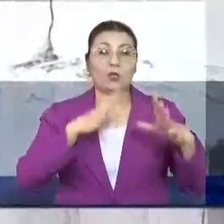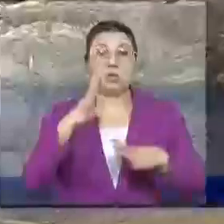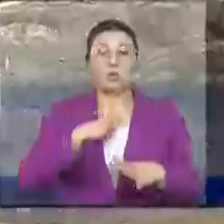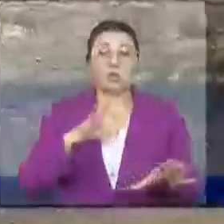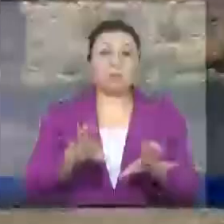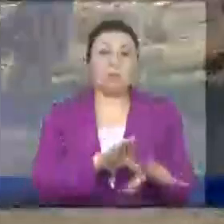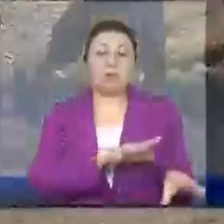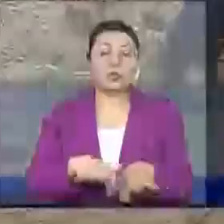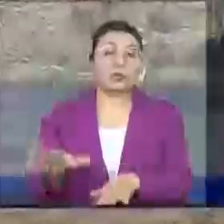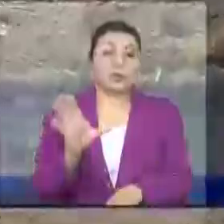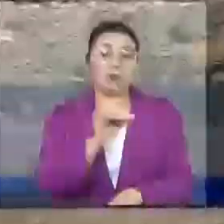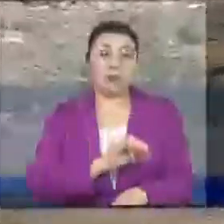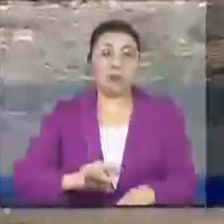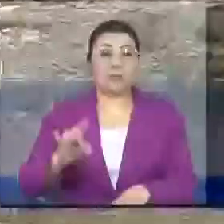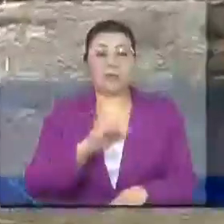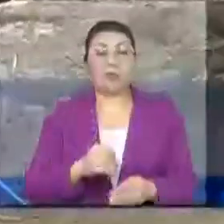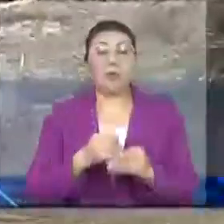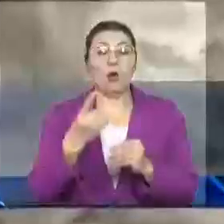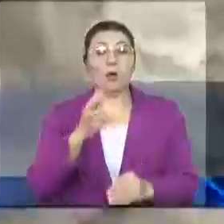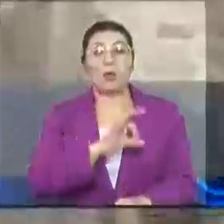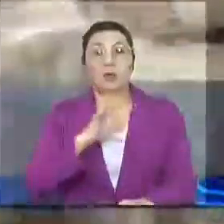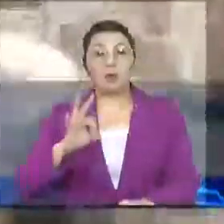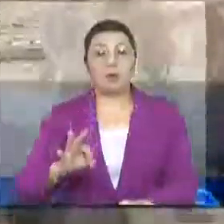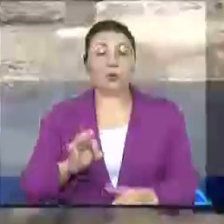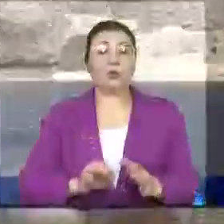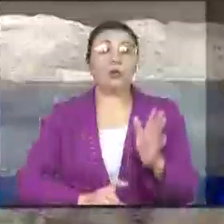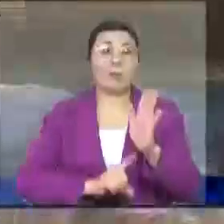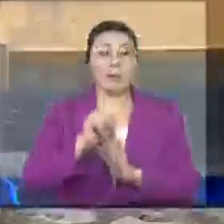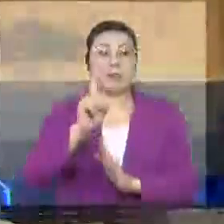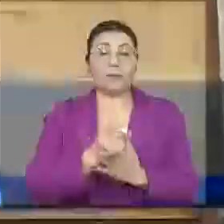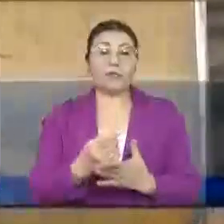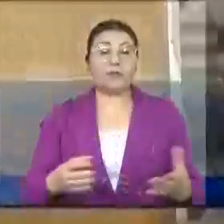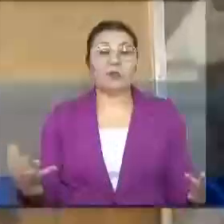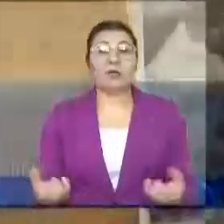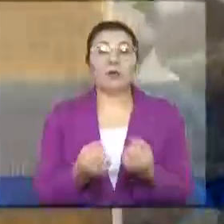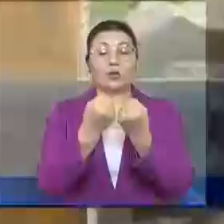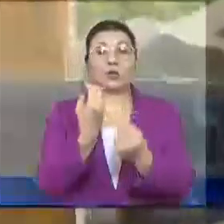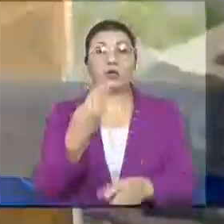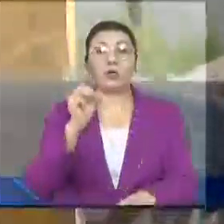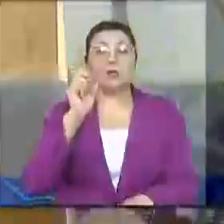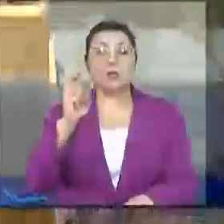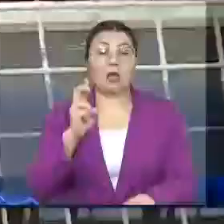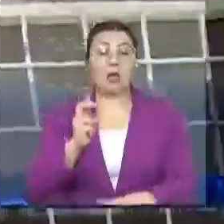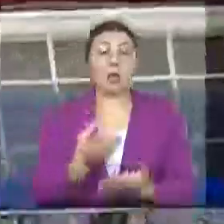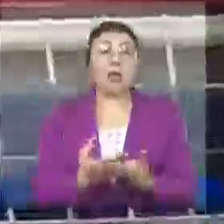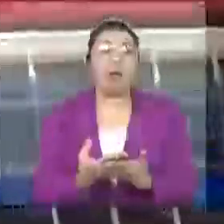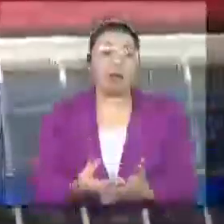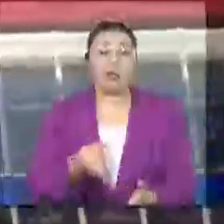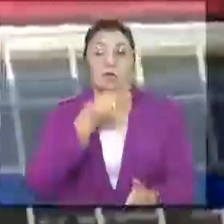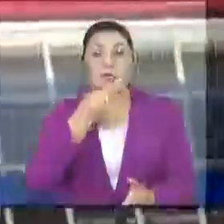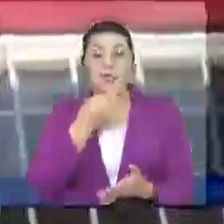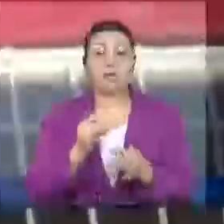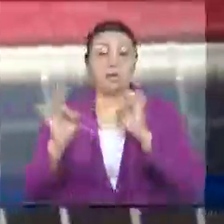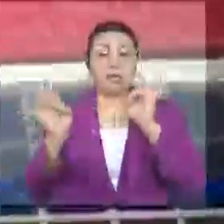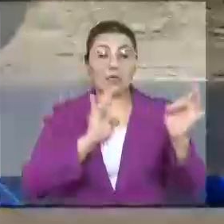Аталмыш шара барлық аумақта сағат тілі 11:00 соққанда басталды. Командалық құтқару штабы жиын басталардан бұрын құлақтандыру